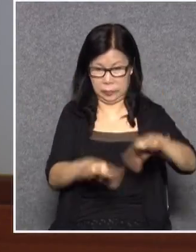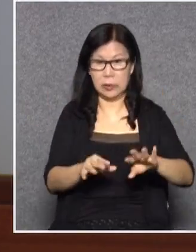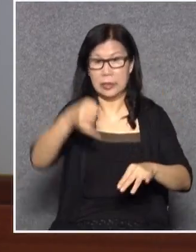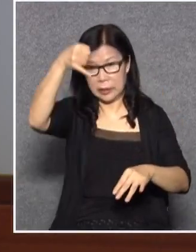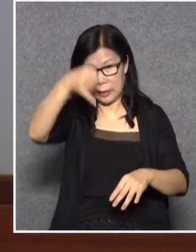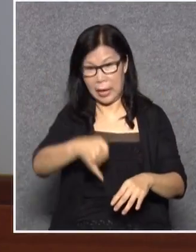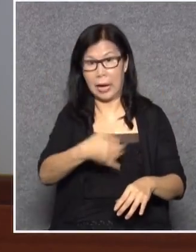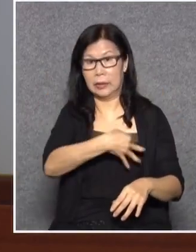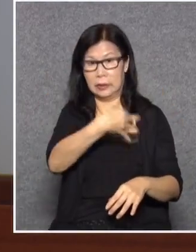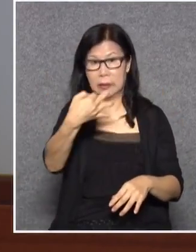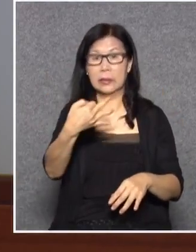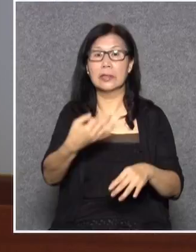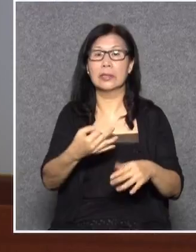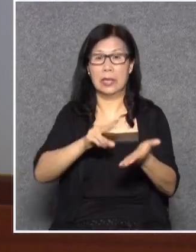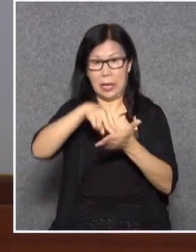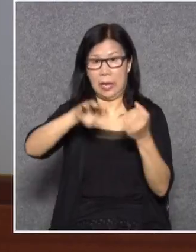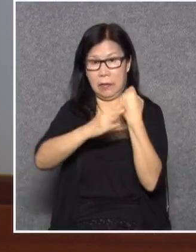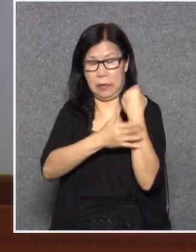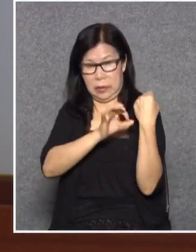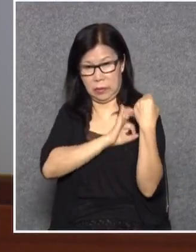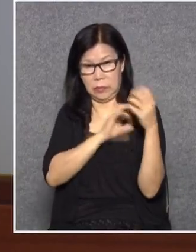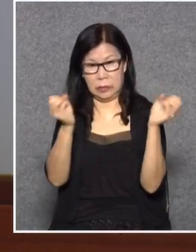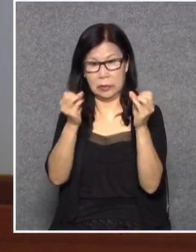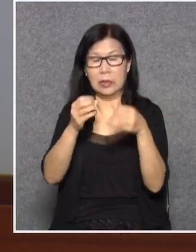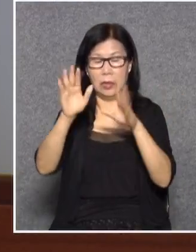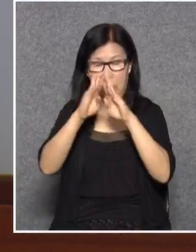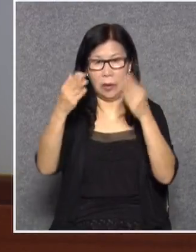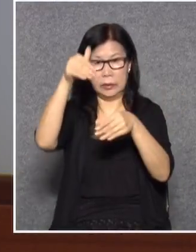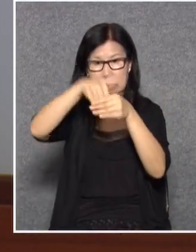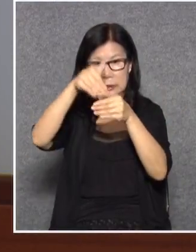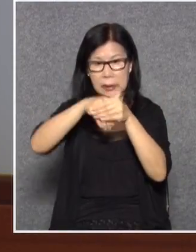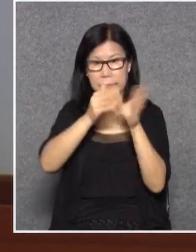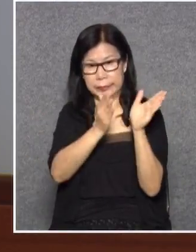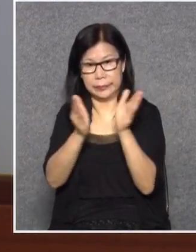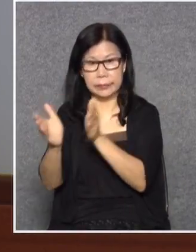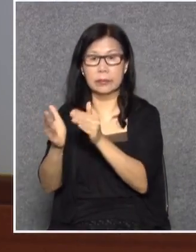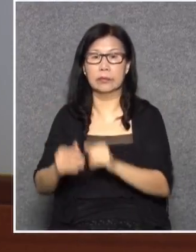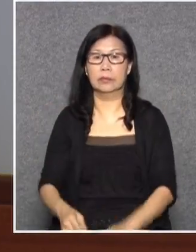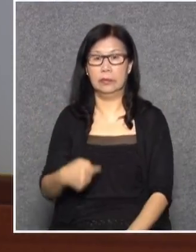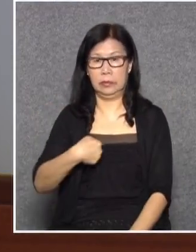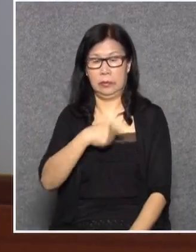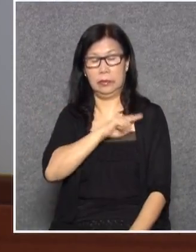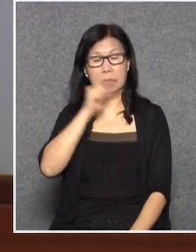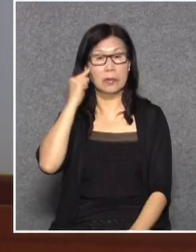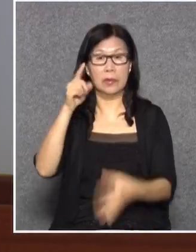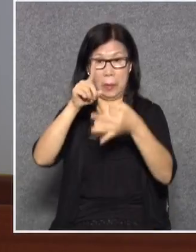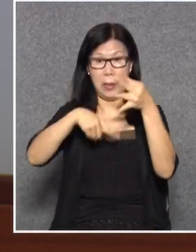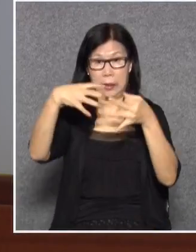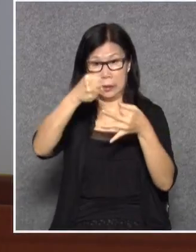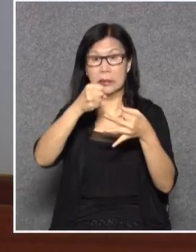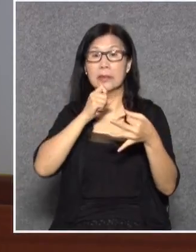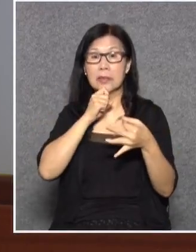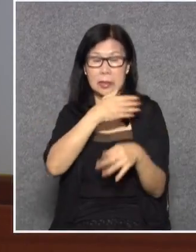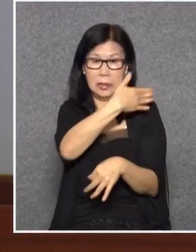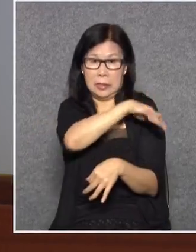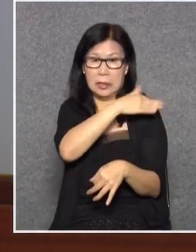禮拜，即是下一次的立法會會議就可以開始表決程序。我認為周成主席你在卸任之